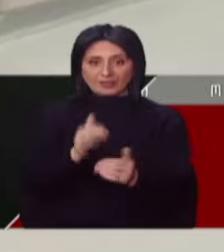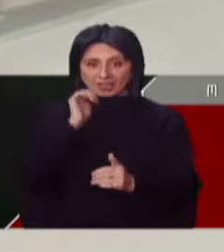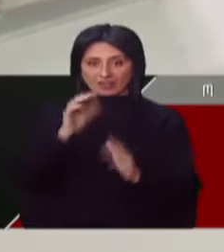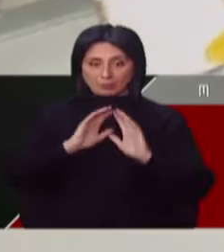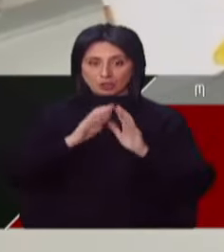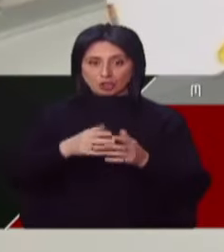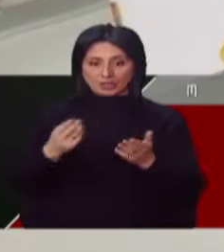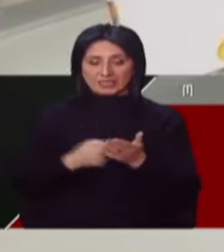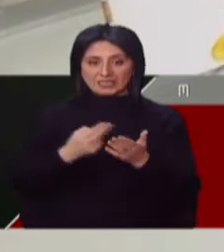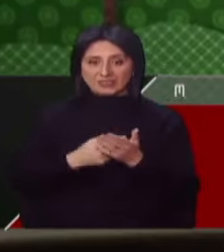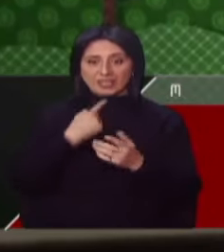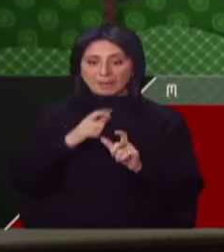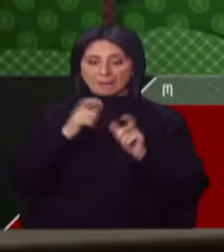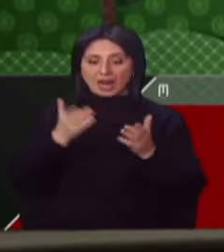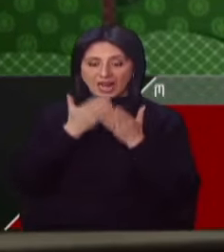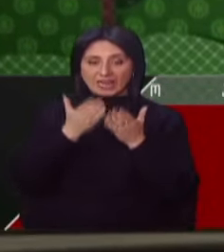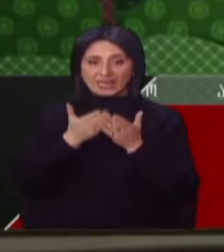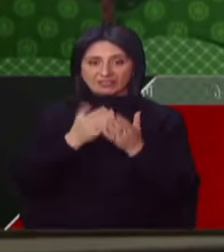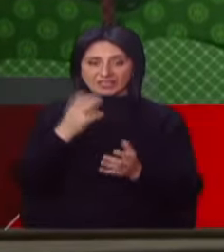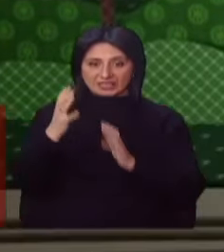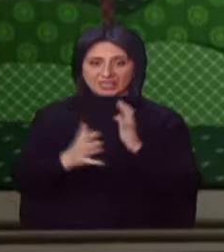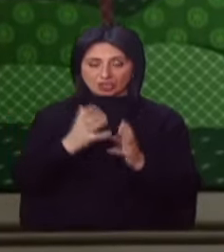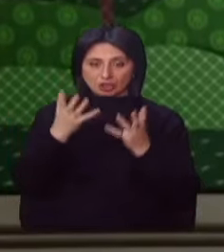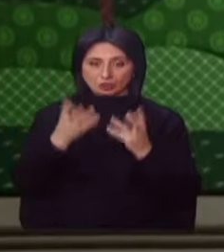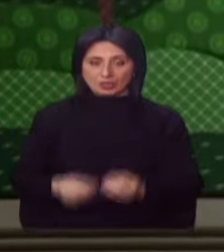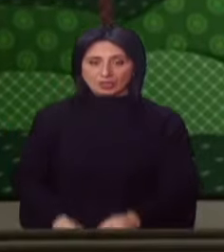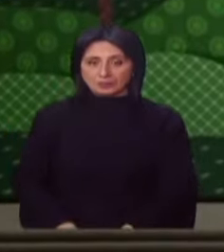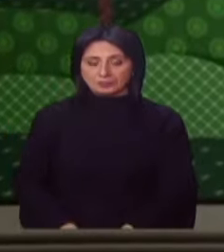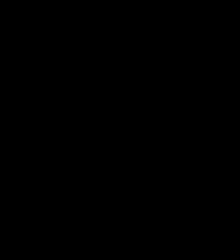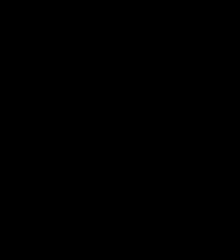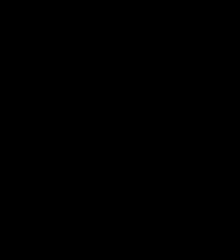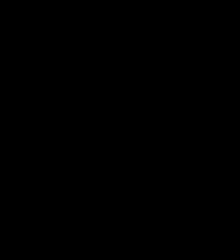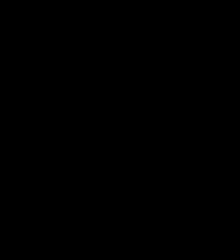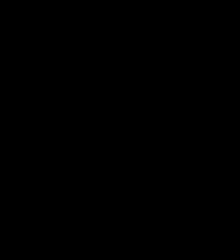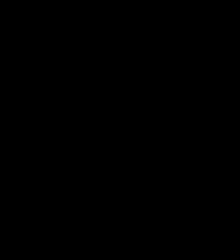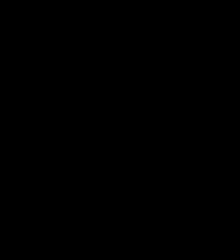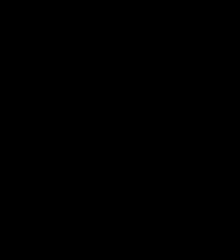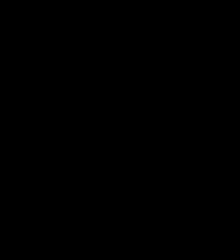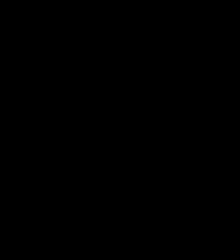ხვალ მსოფლიოში წიგნის ხმამაღლა კითხვის საერთაშორისო დღეა. Fantastic.